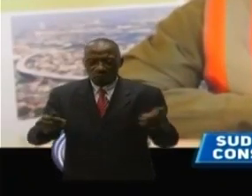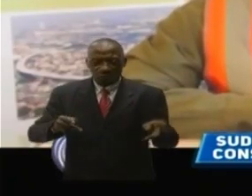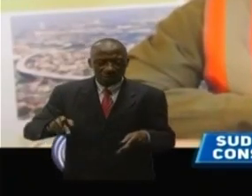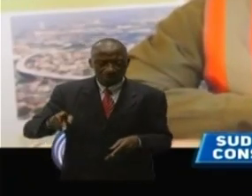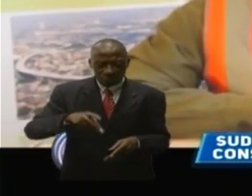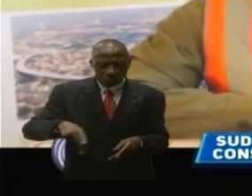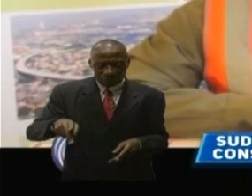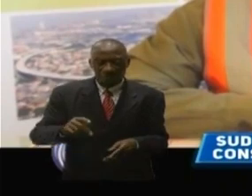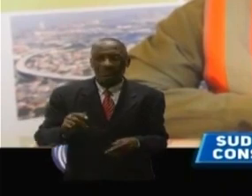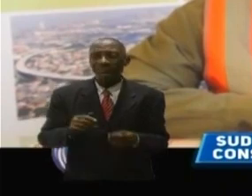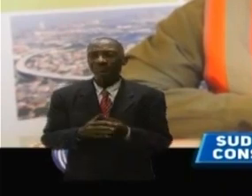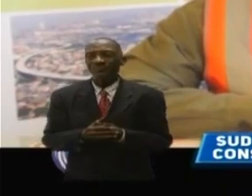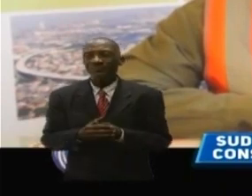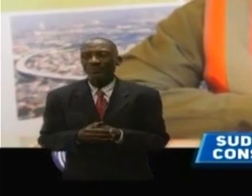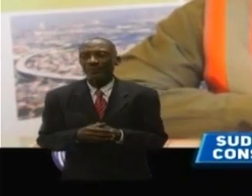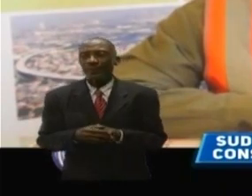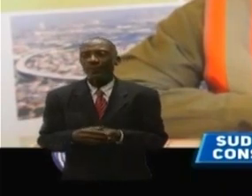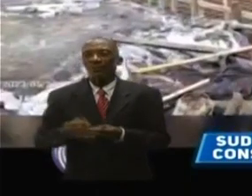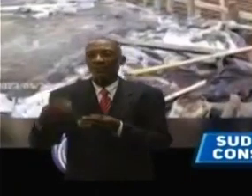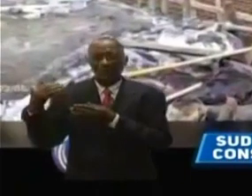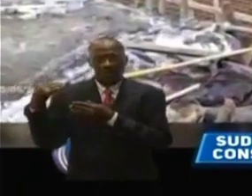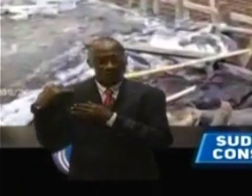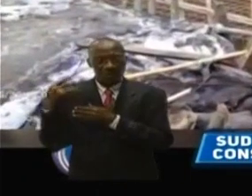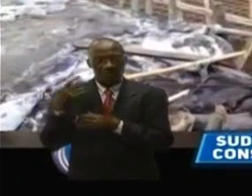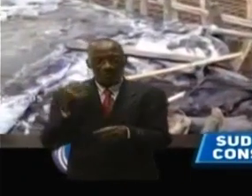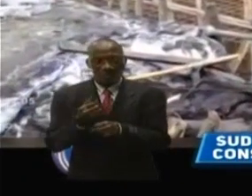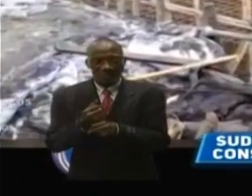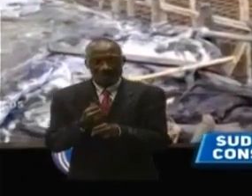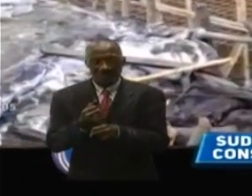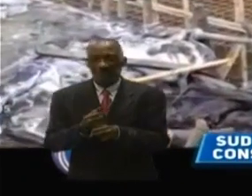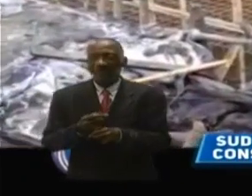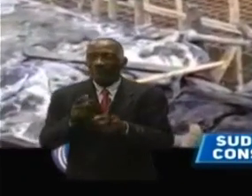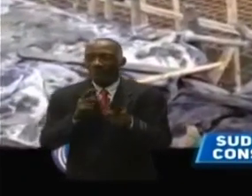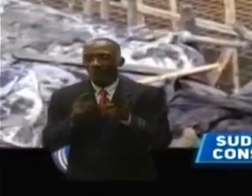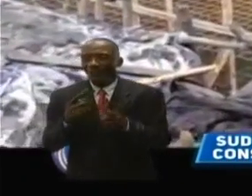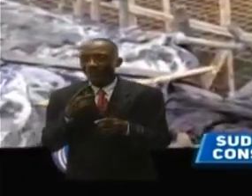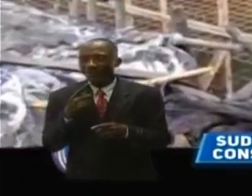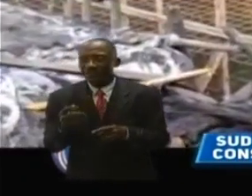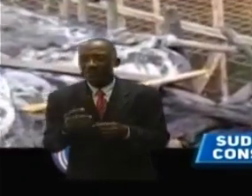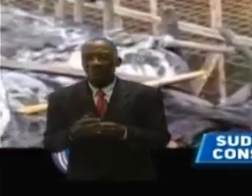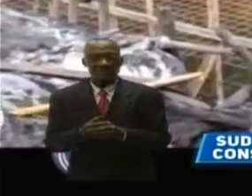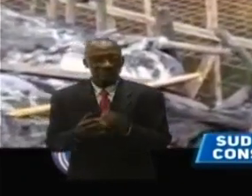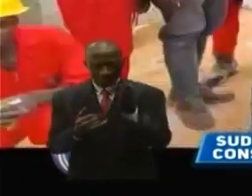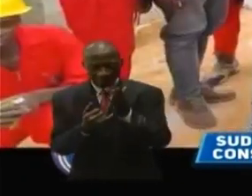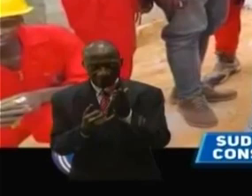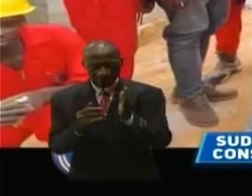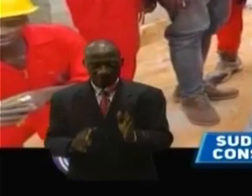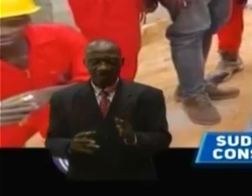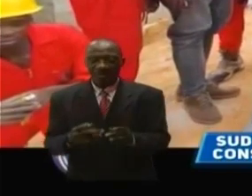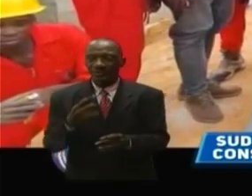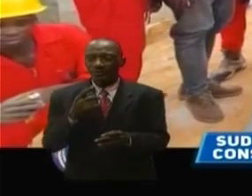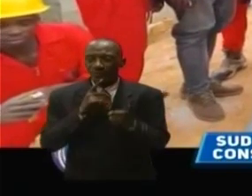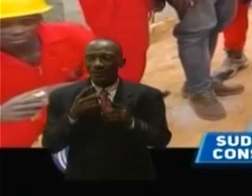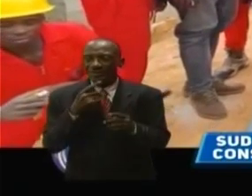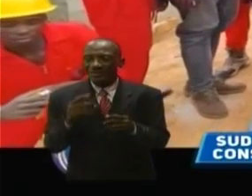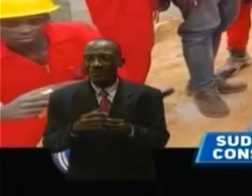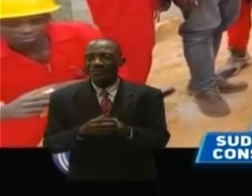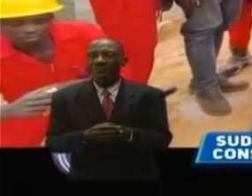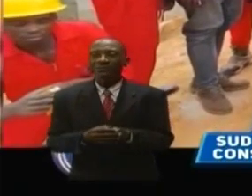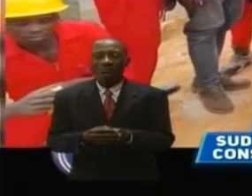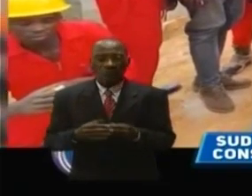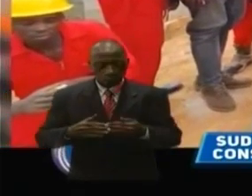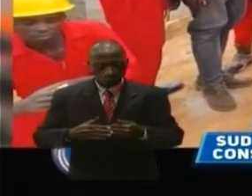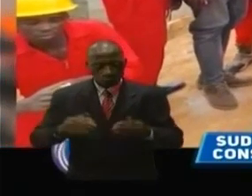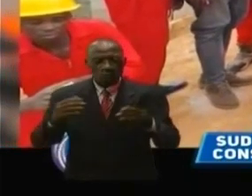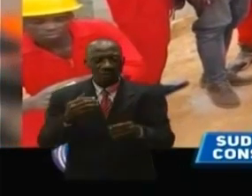Kikangalangoy, tient à la concrétisation de ce projet. Pour ce, l'ingénieur Ndouzi Didi, son représentant dans la province